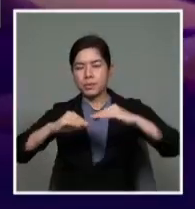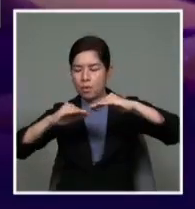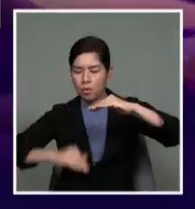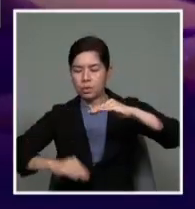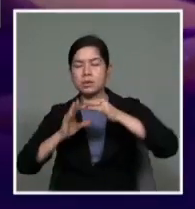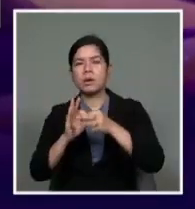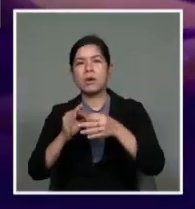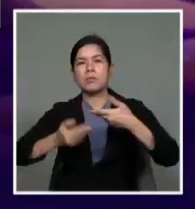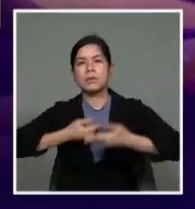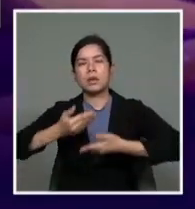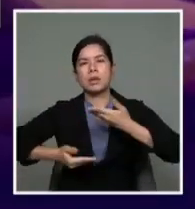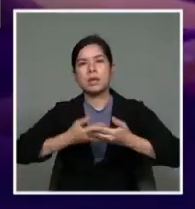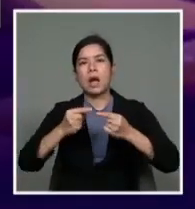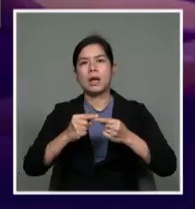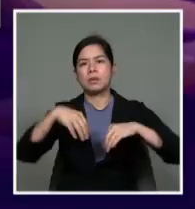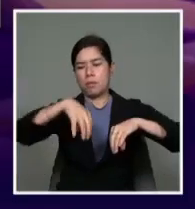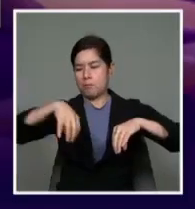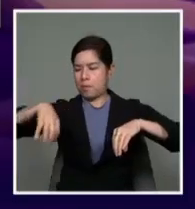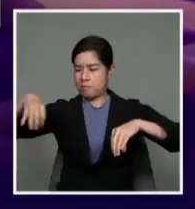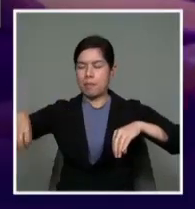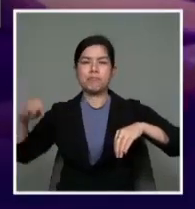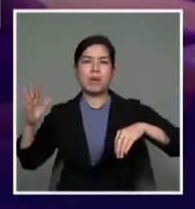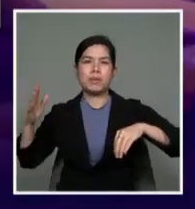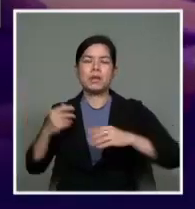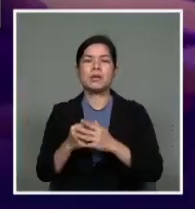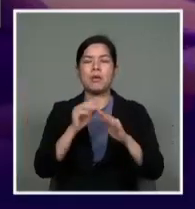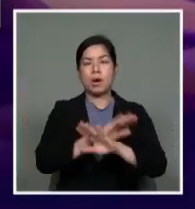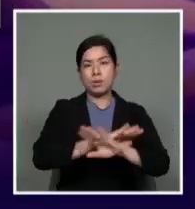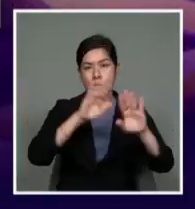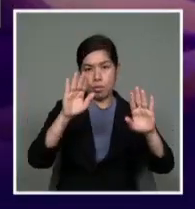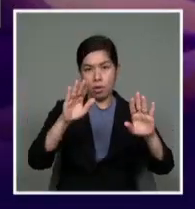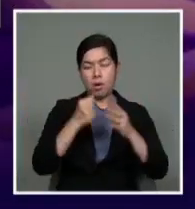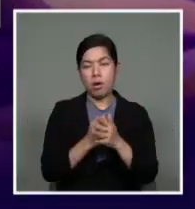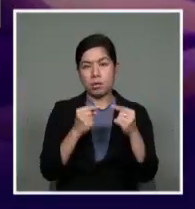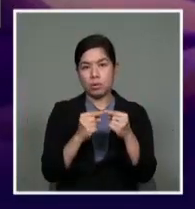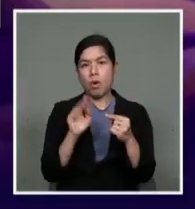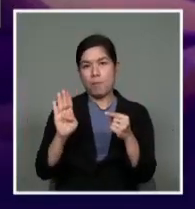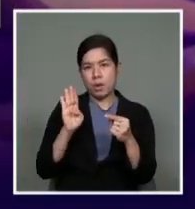เอเจนต์รวมไปถึงยกเลิกการให้ incentive ในการขายตั๋วของเอเจน